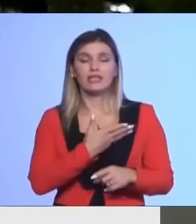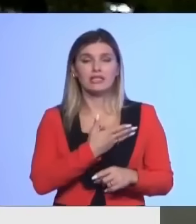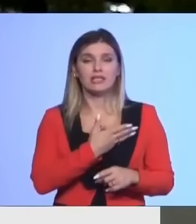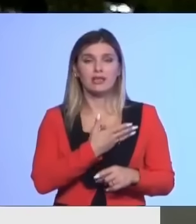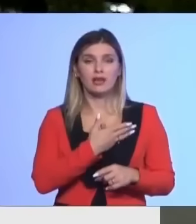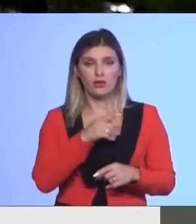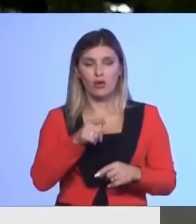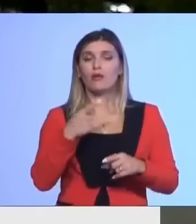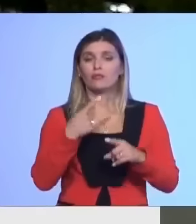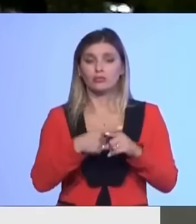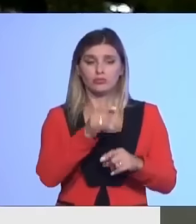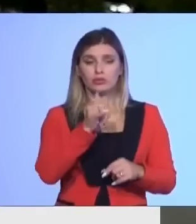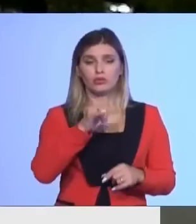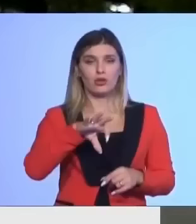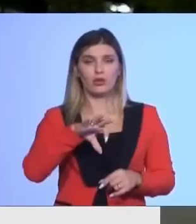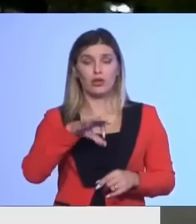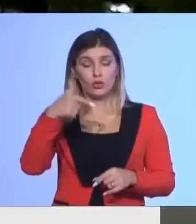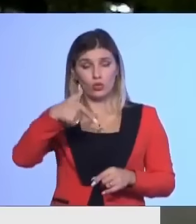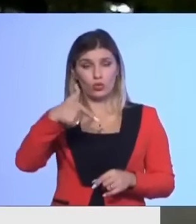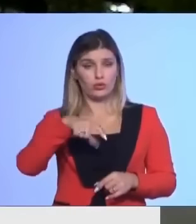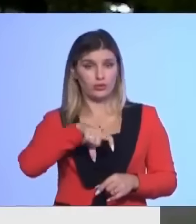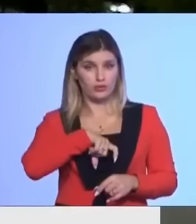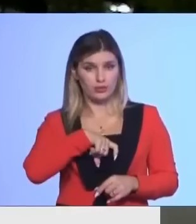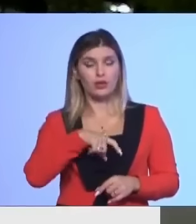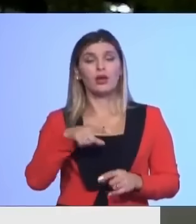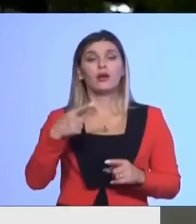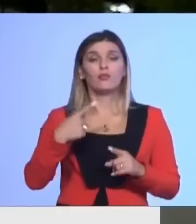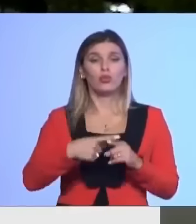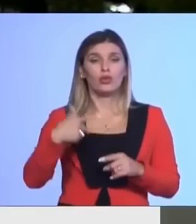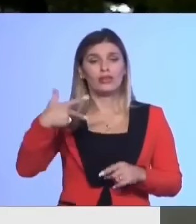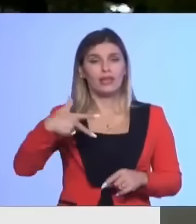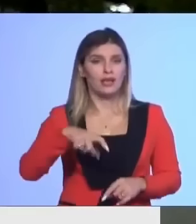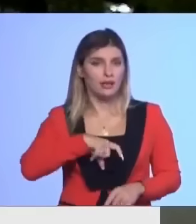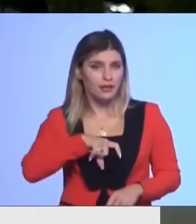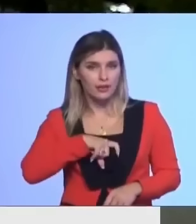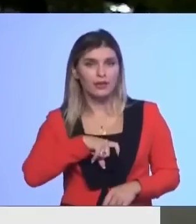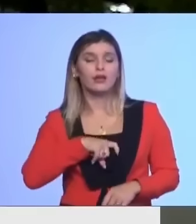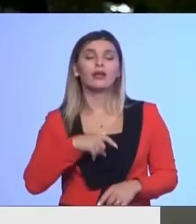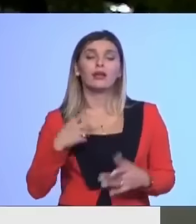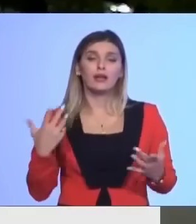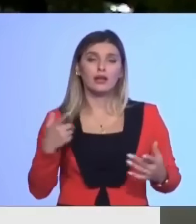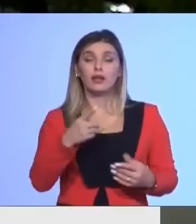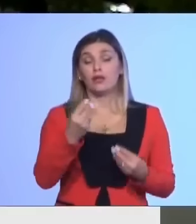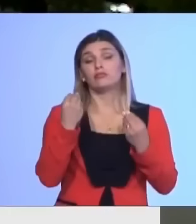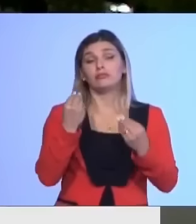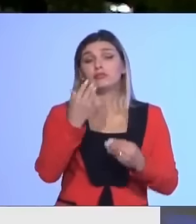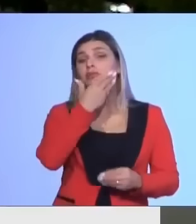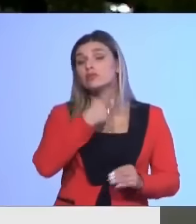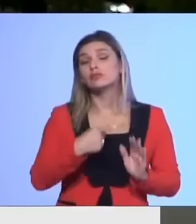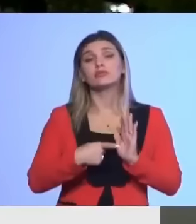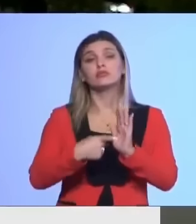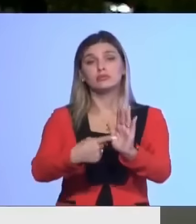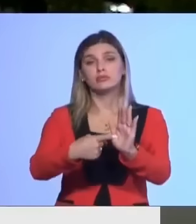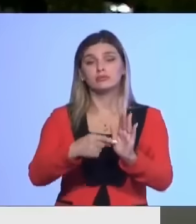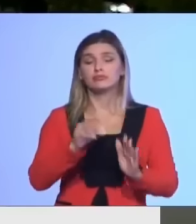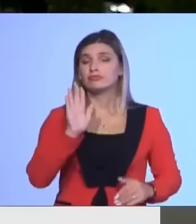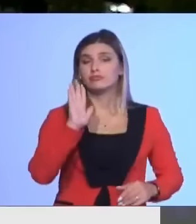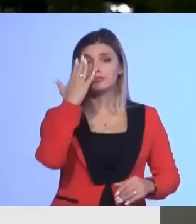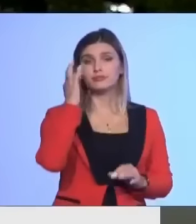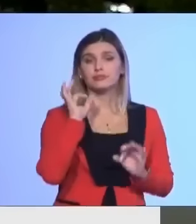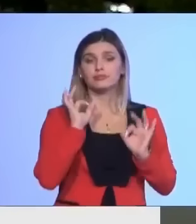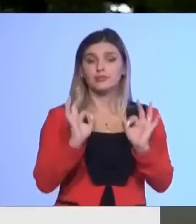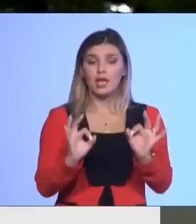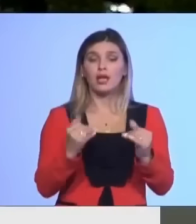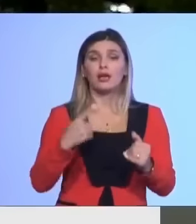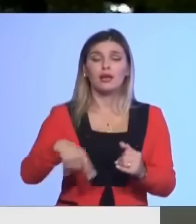stolis me medalje të argent dhe Laura Fazliu me medalje të bronz, por që patën shkëlqim ari. Të gjithë qytetarët e